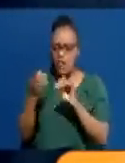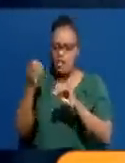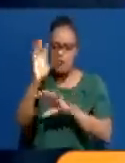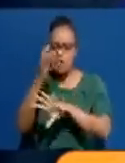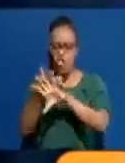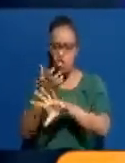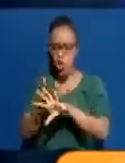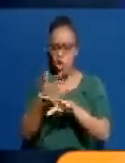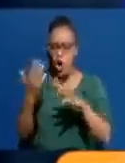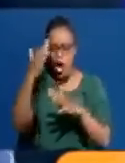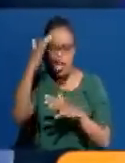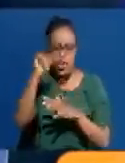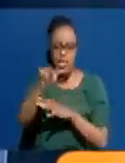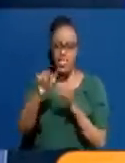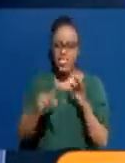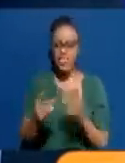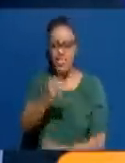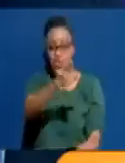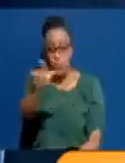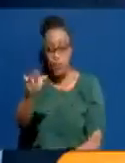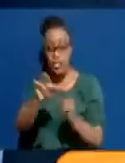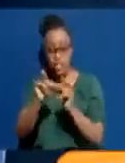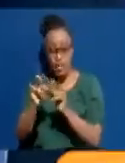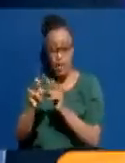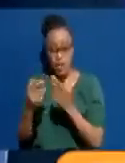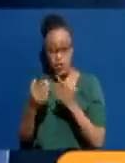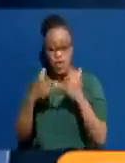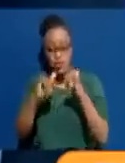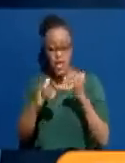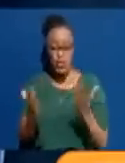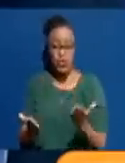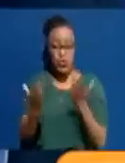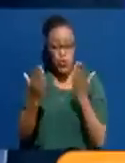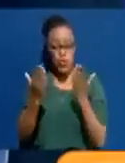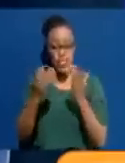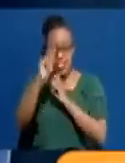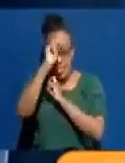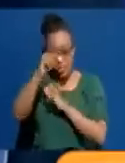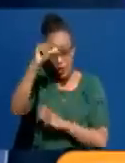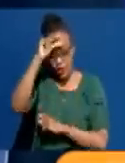thrown. Oh, this is, are you a pundit for anarchy?